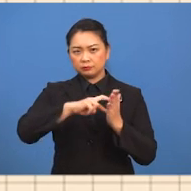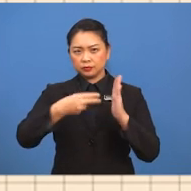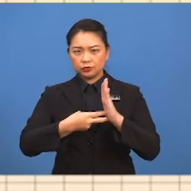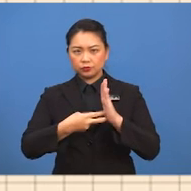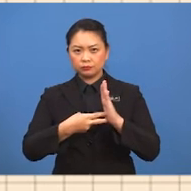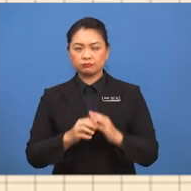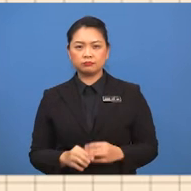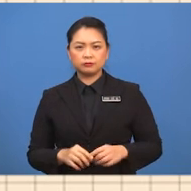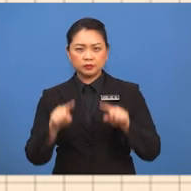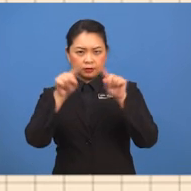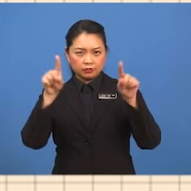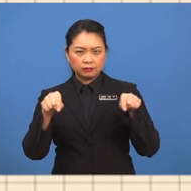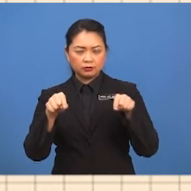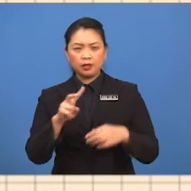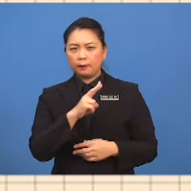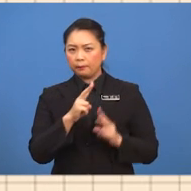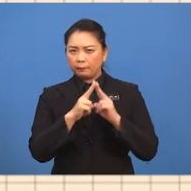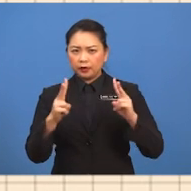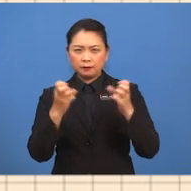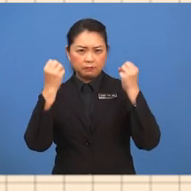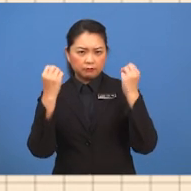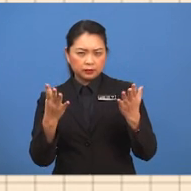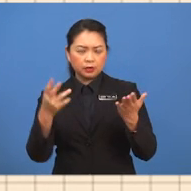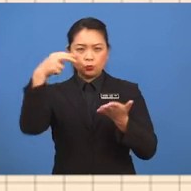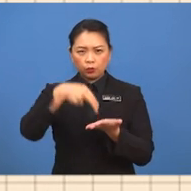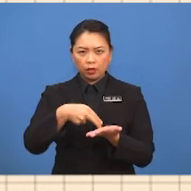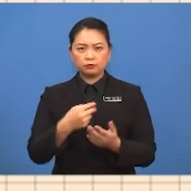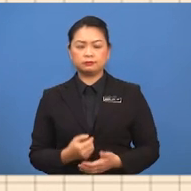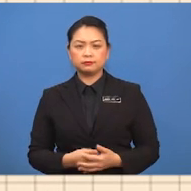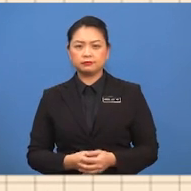Bermaksud, data yang paling banyak berulang.